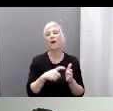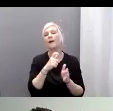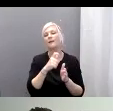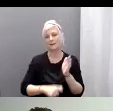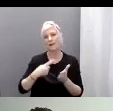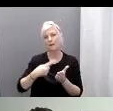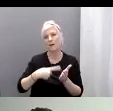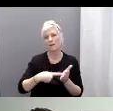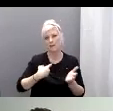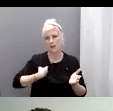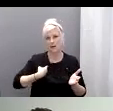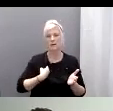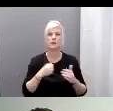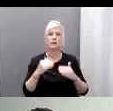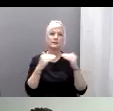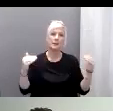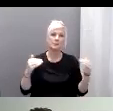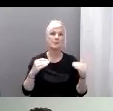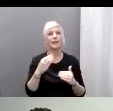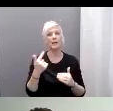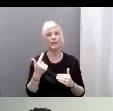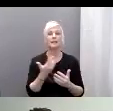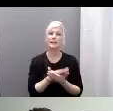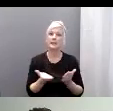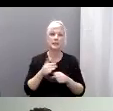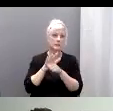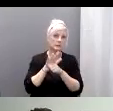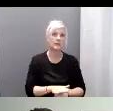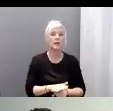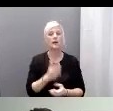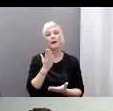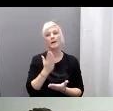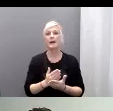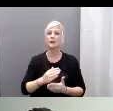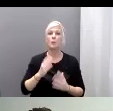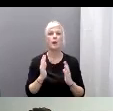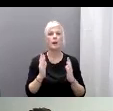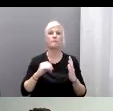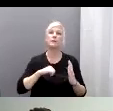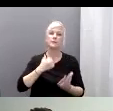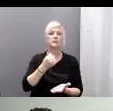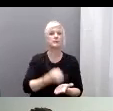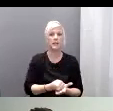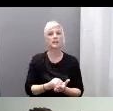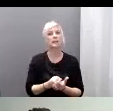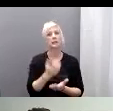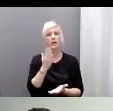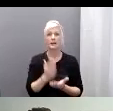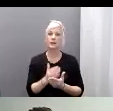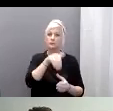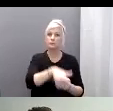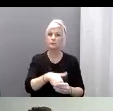jag, till exempel jämlikhet och icke-diskriminering, rätt att leva självständigt och delta i samhället, och respekt